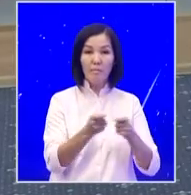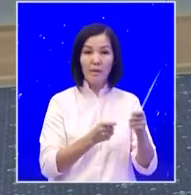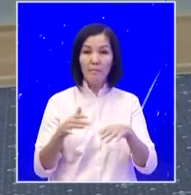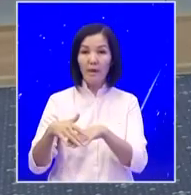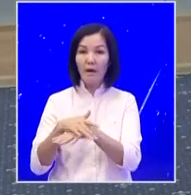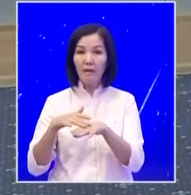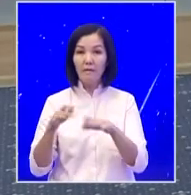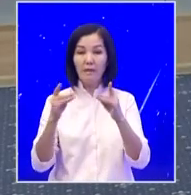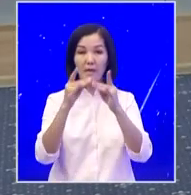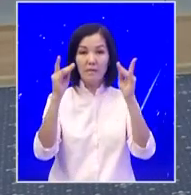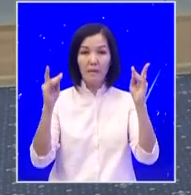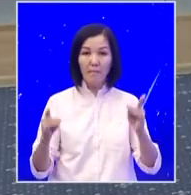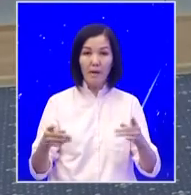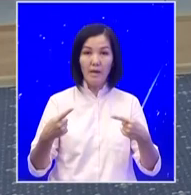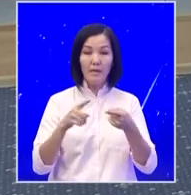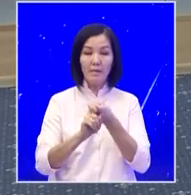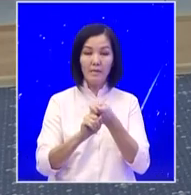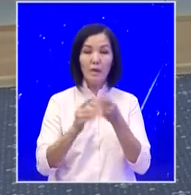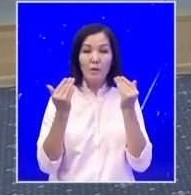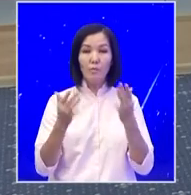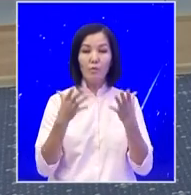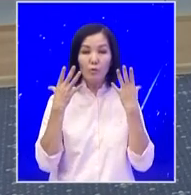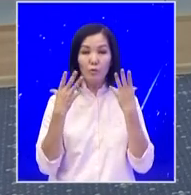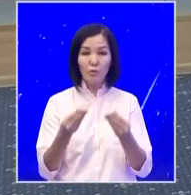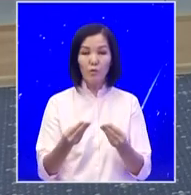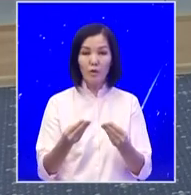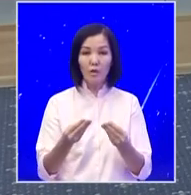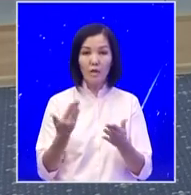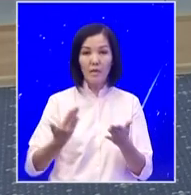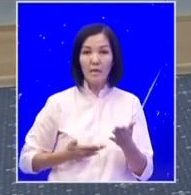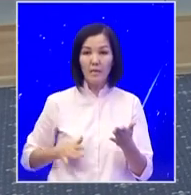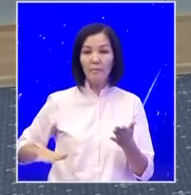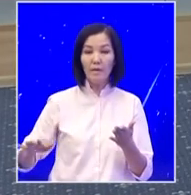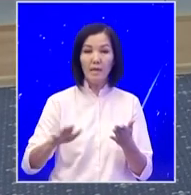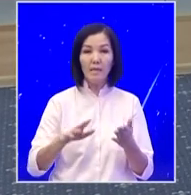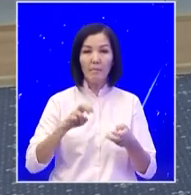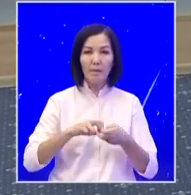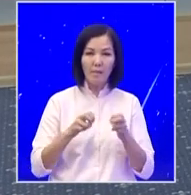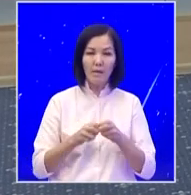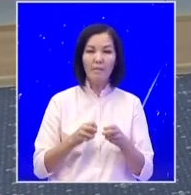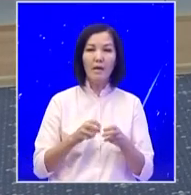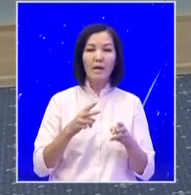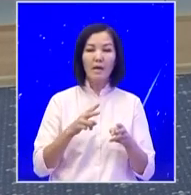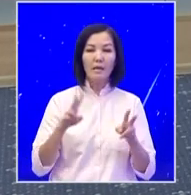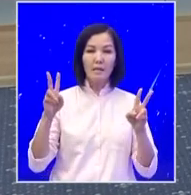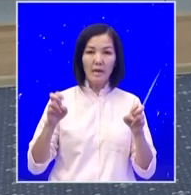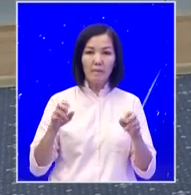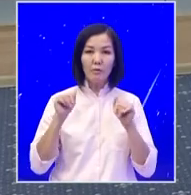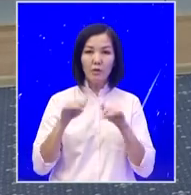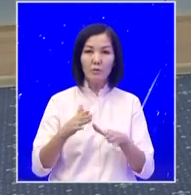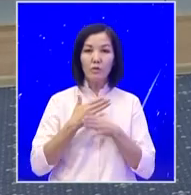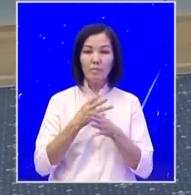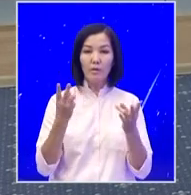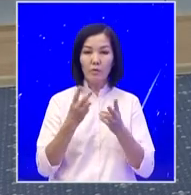алтын көпір болып, бүгінгі елімізде, жерімізде, елді мекендердегі болып жатқан өзекті мәселелерді көтеріп, соның шешуіне ықпал